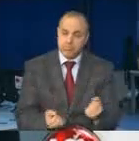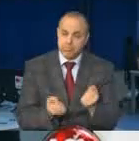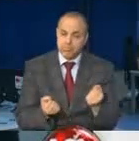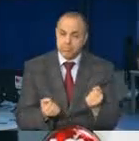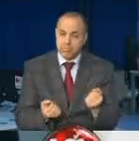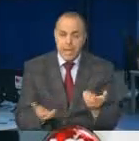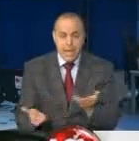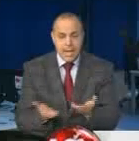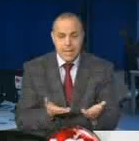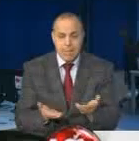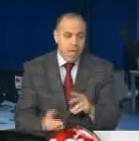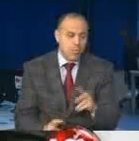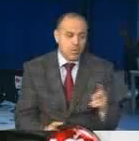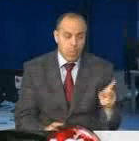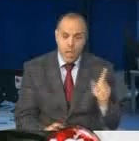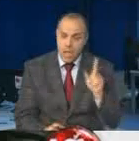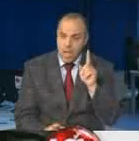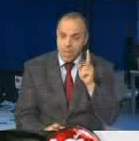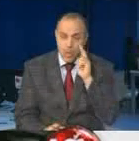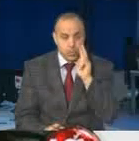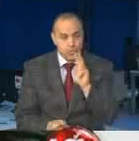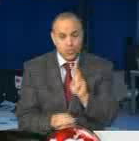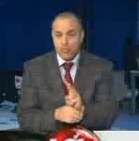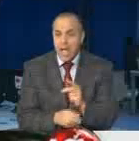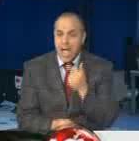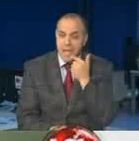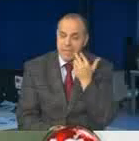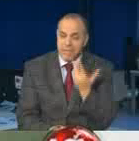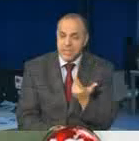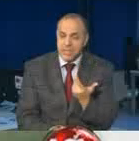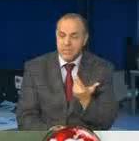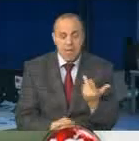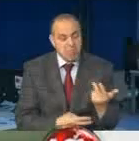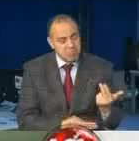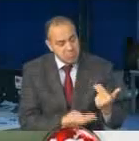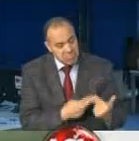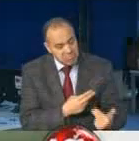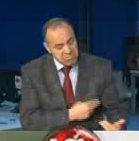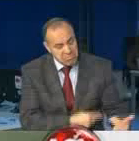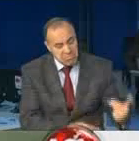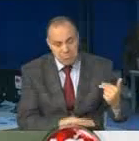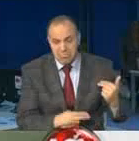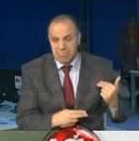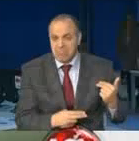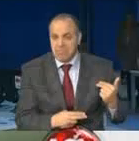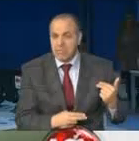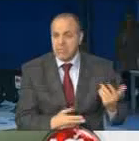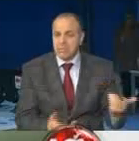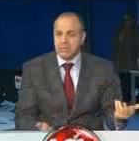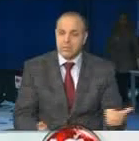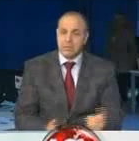منها الخدمات المتنوعة تشهد الآن بدورها تراجعاً بتراجعهما.